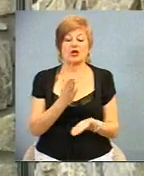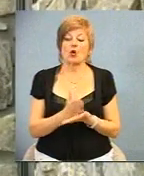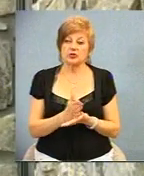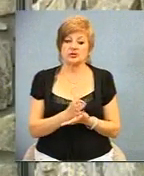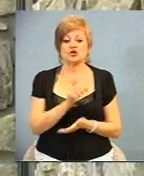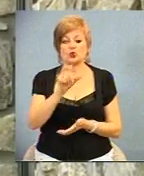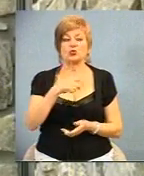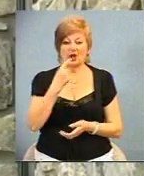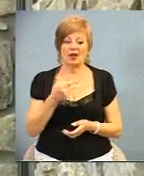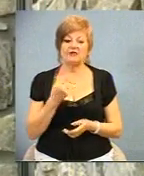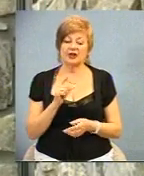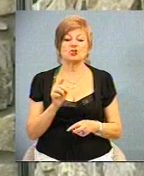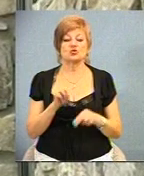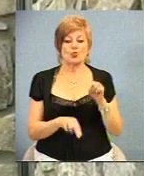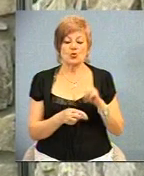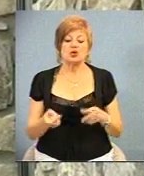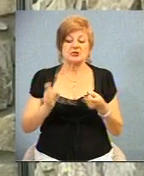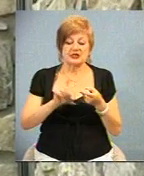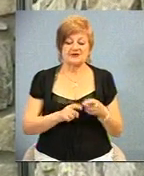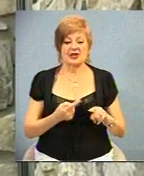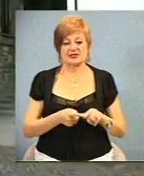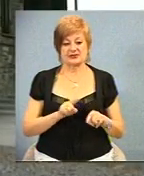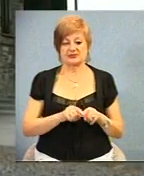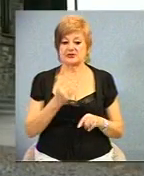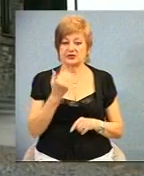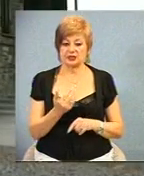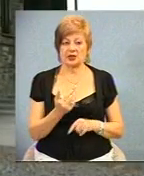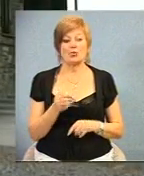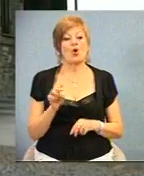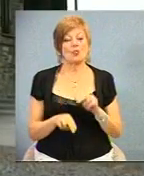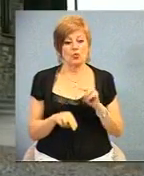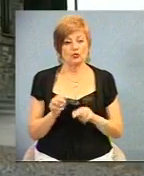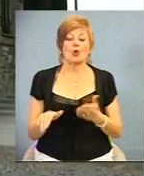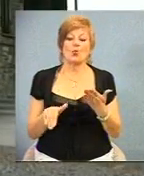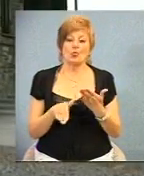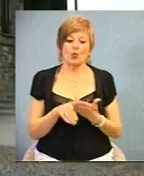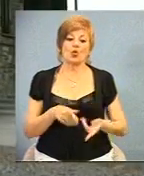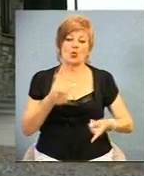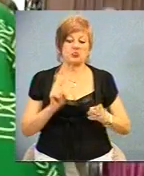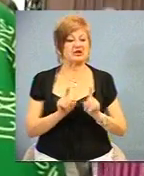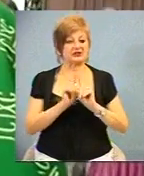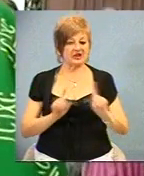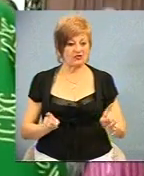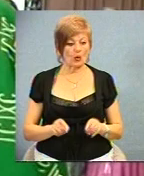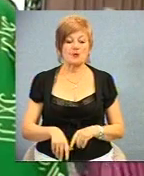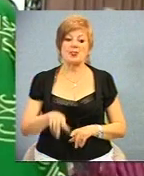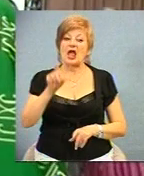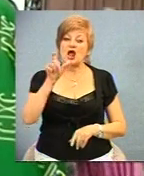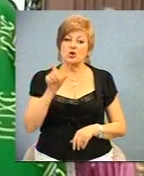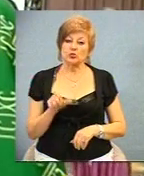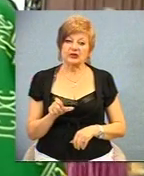Місцеві кажуть, будівництво храму пов'язано саме із цим ченцем. Мовляв, побудувати його допомогло справжнє диво. Людина,